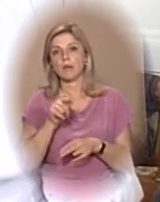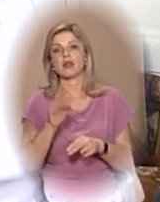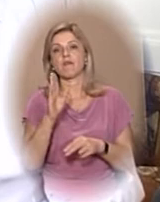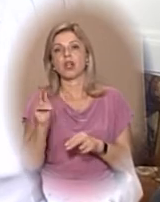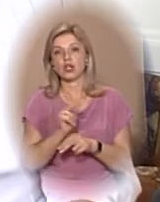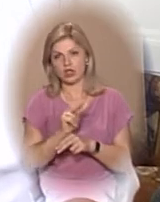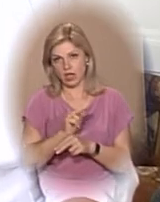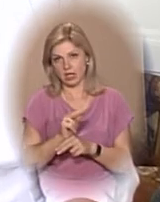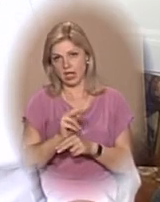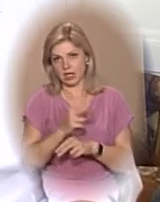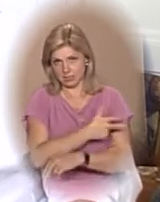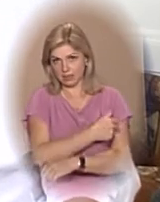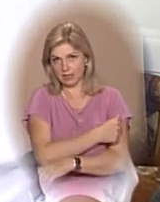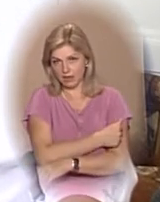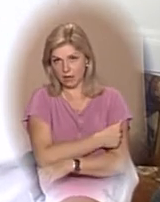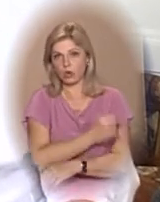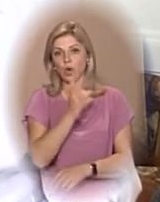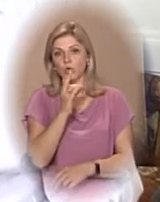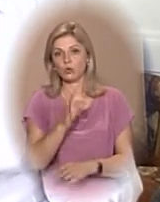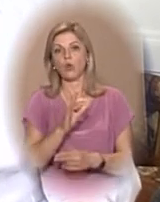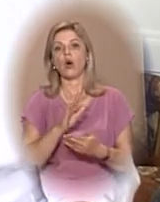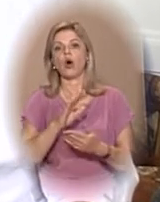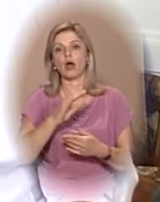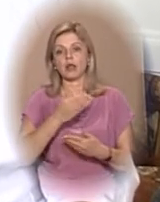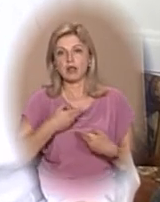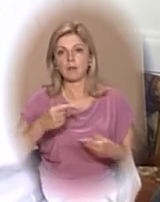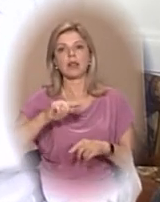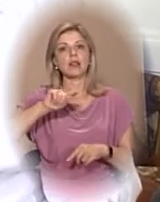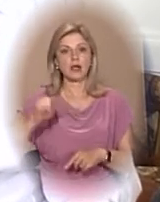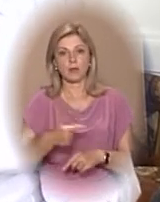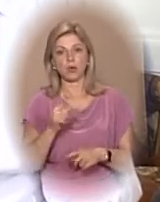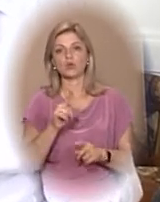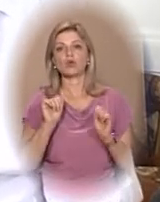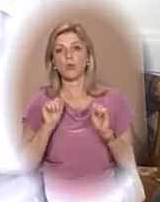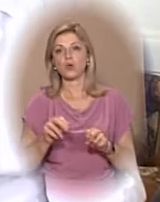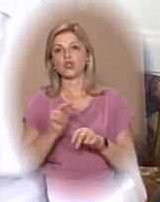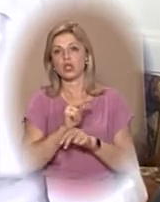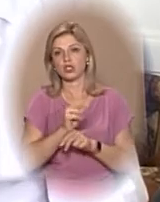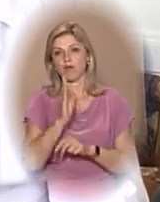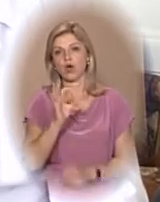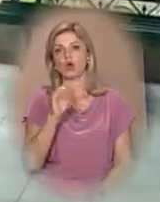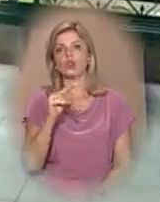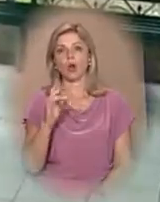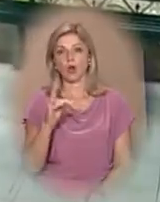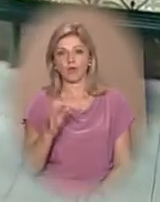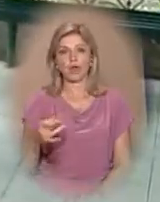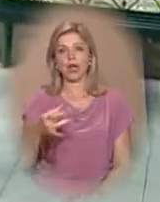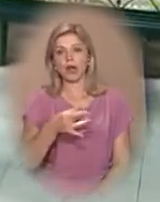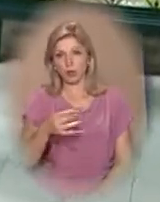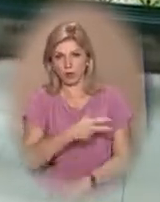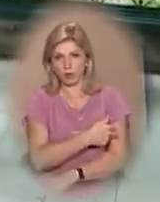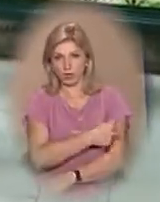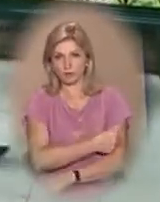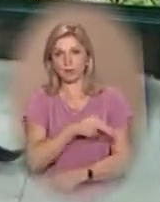лечении стационарном. Но настоятельно требуют, что могут лечиться в Очаковской районной больнице. В рамках